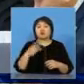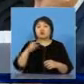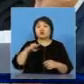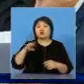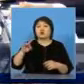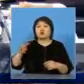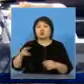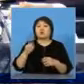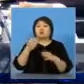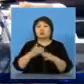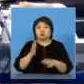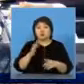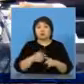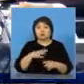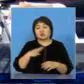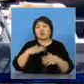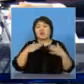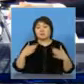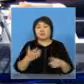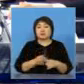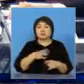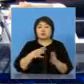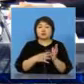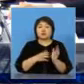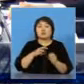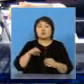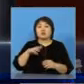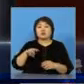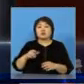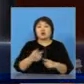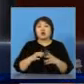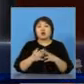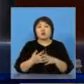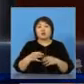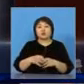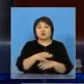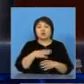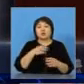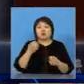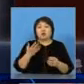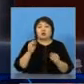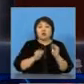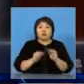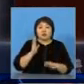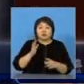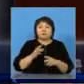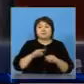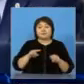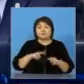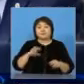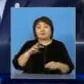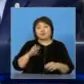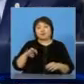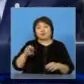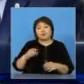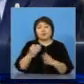триллион теңге бөлінеді. Соның басым бөлігі, яғни 900 миллиард теңгесі ауылдағы ағайынды жарылқауға жұмсалмақ. Премьер-министр Асқар